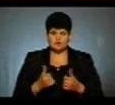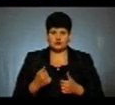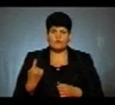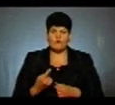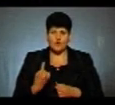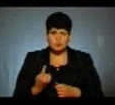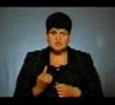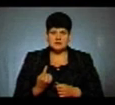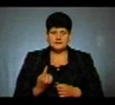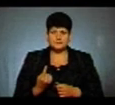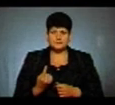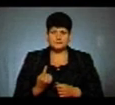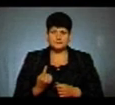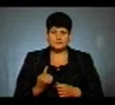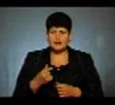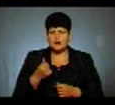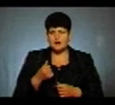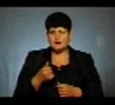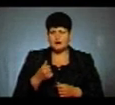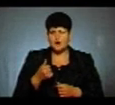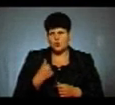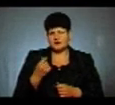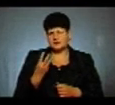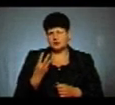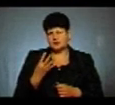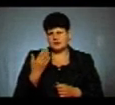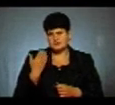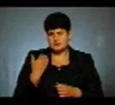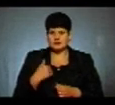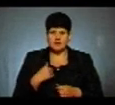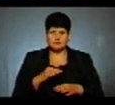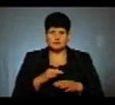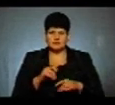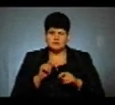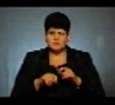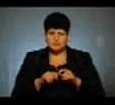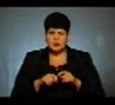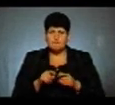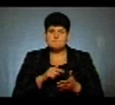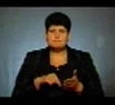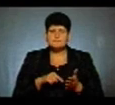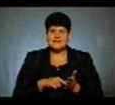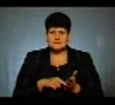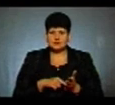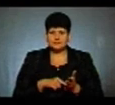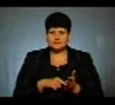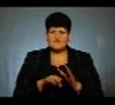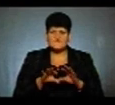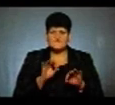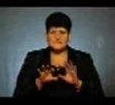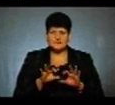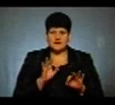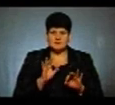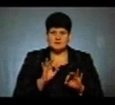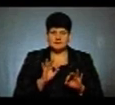області. Років 3-4 тому я провів статистику по місту. Я вибрав